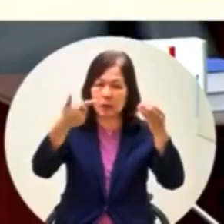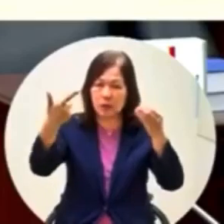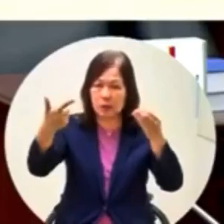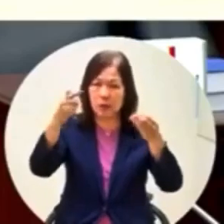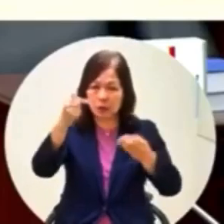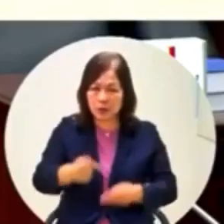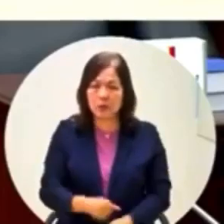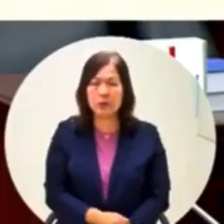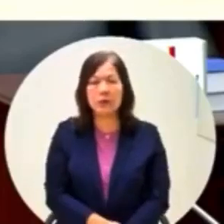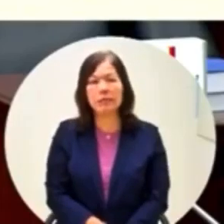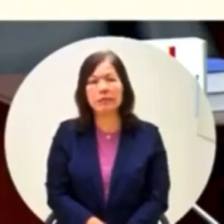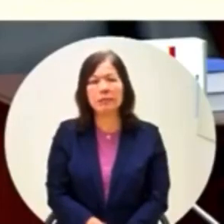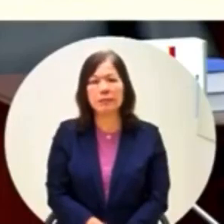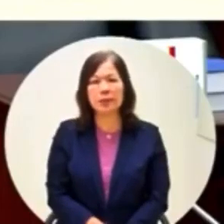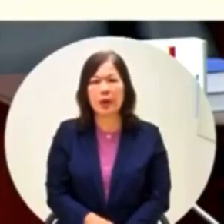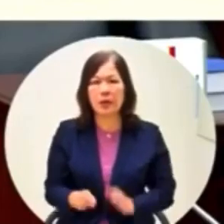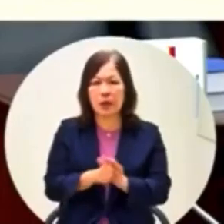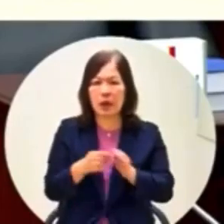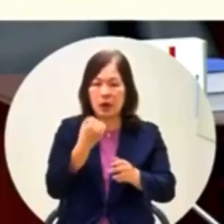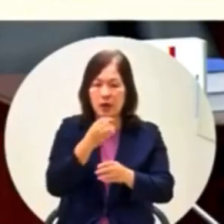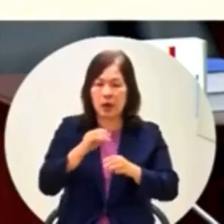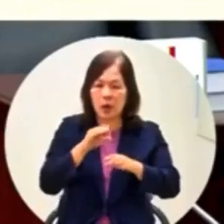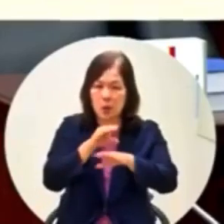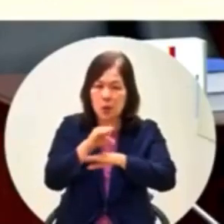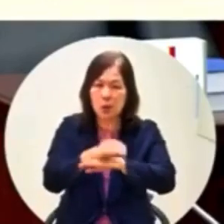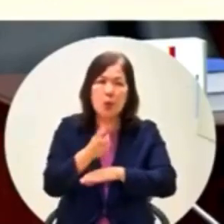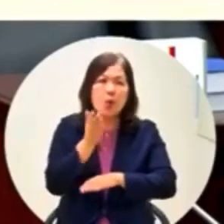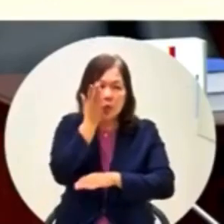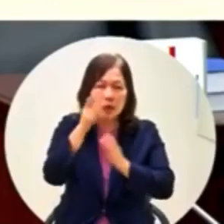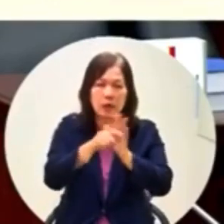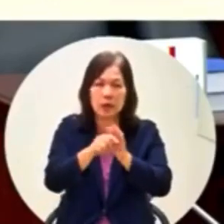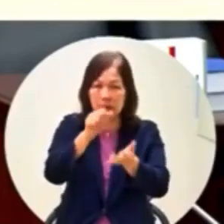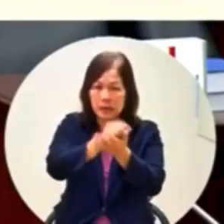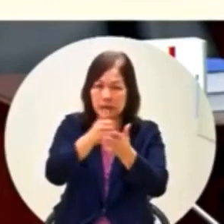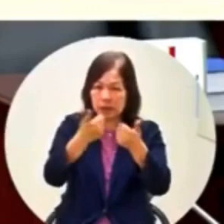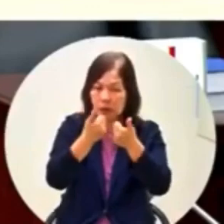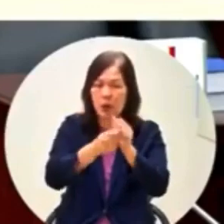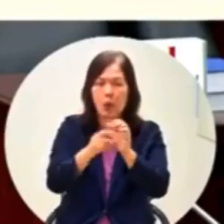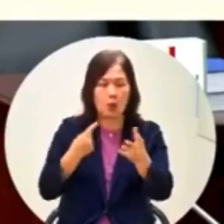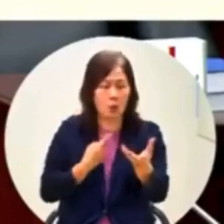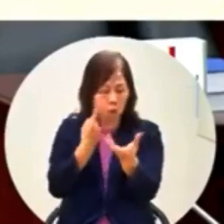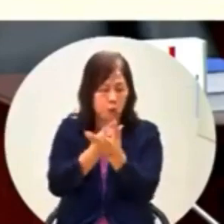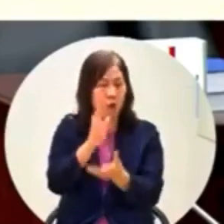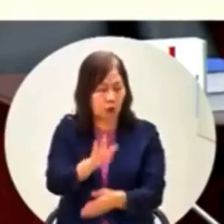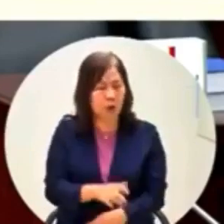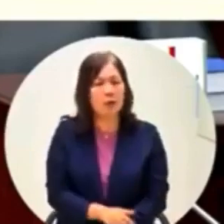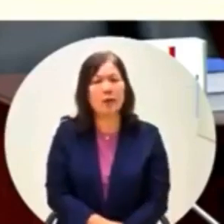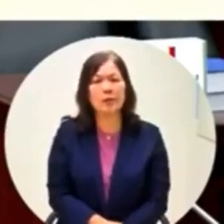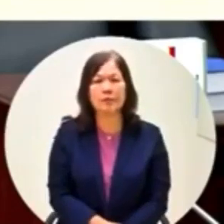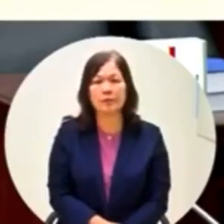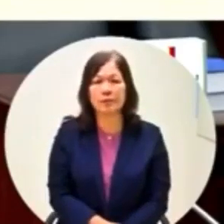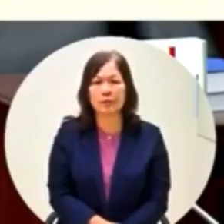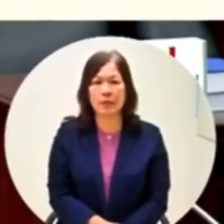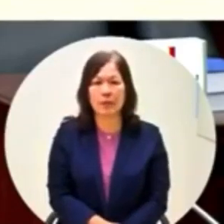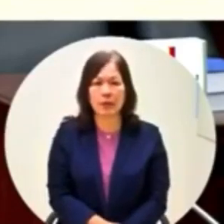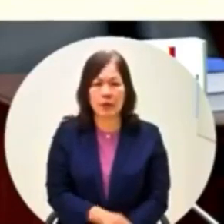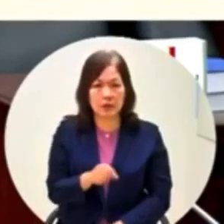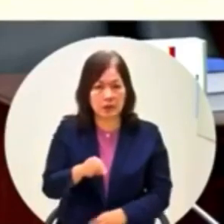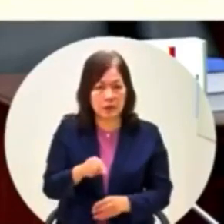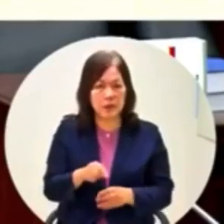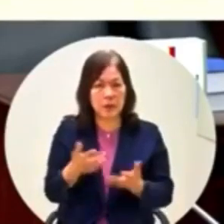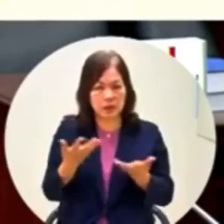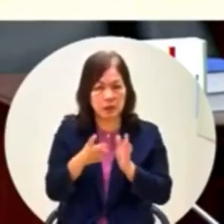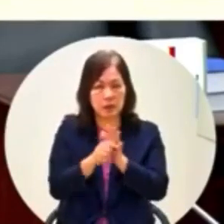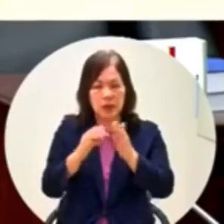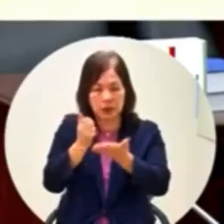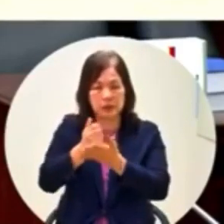一个通车的记者会，那本席也有参加。当然这一点就是要请我们韩市